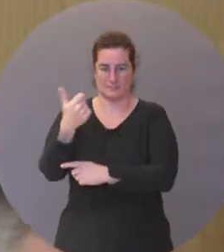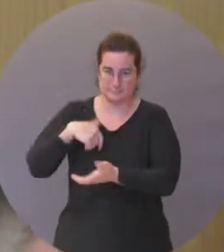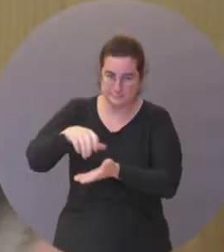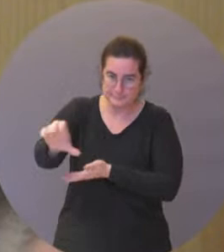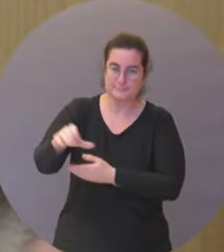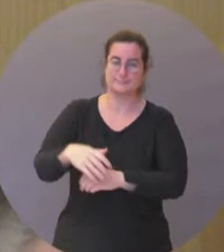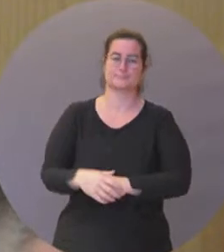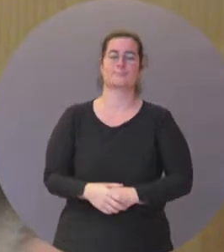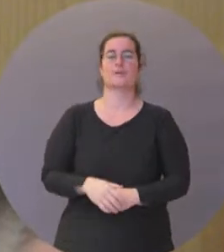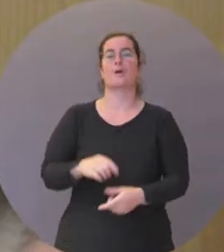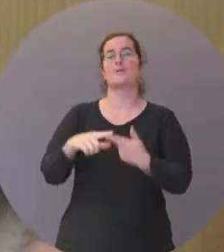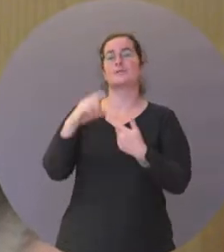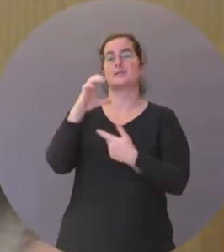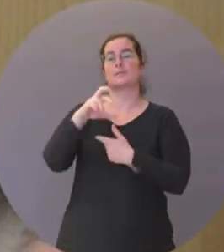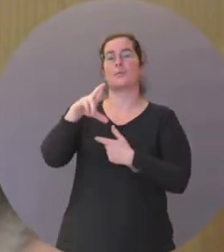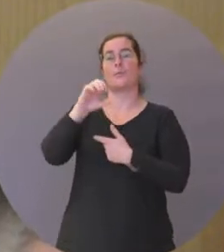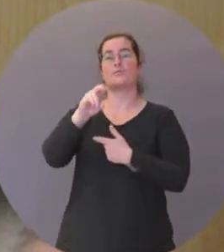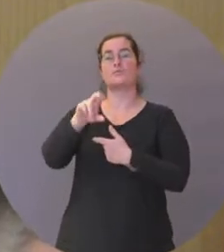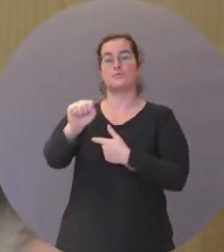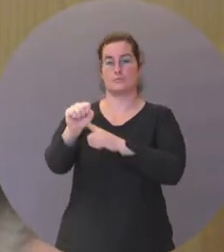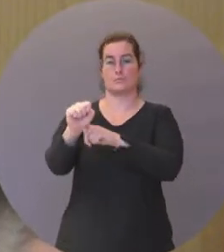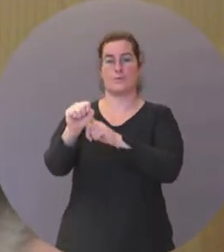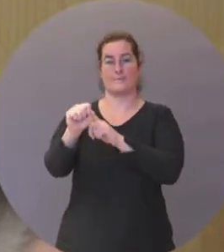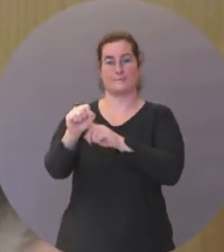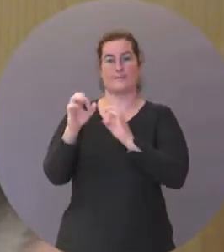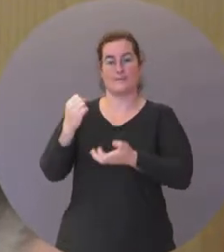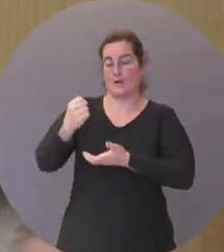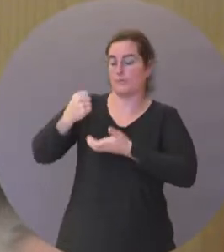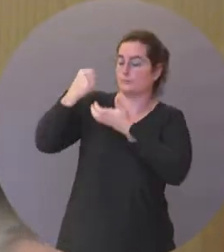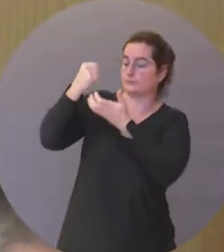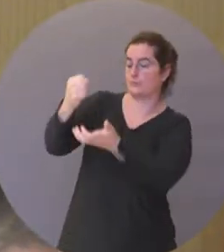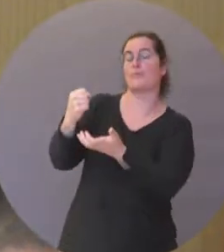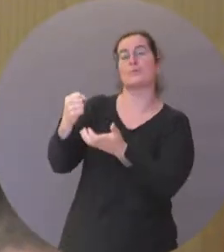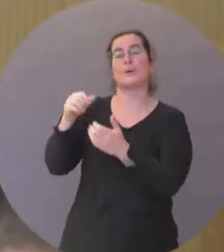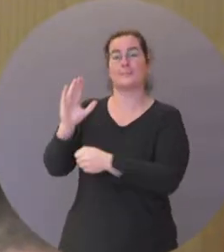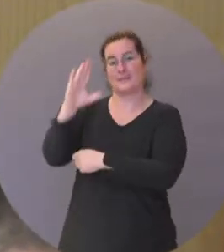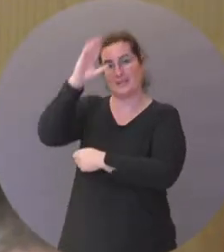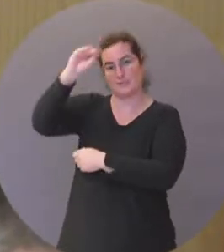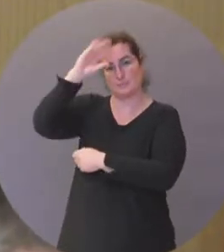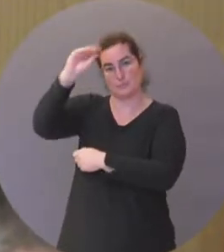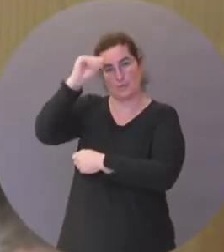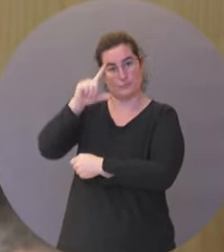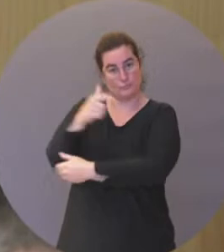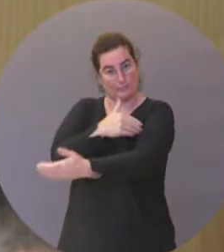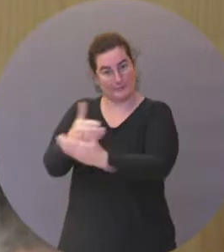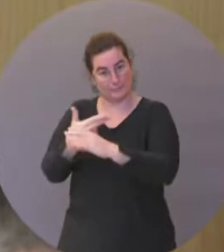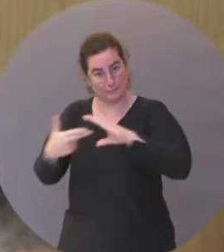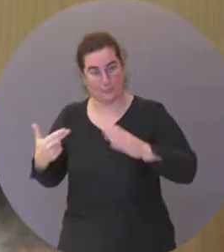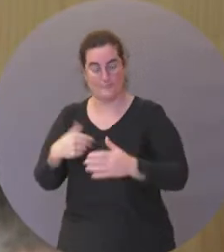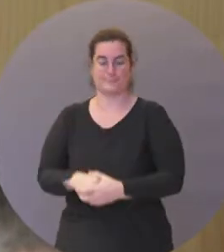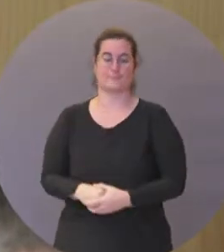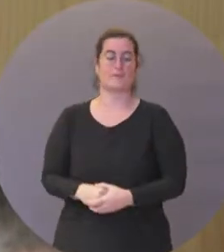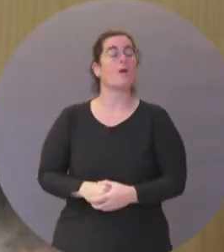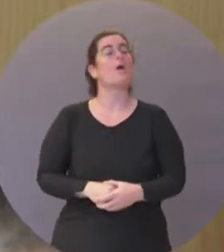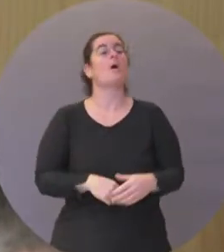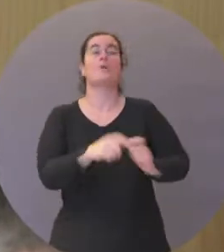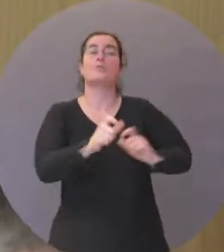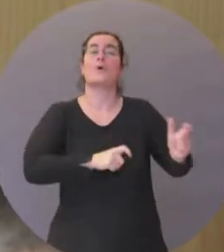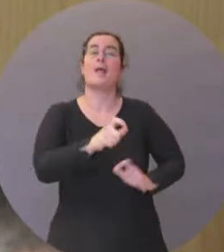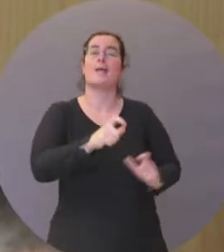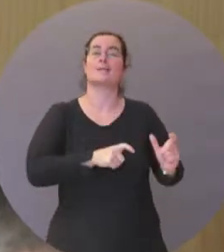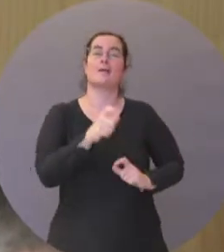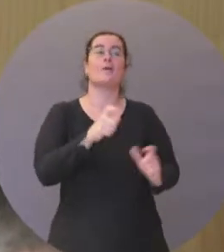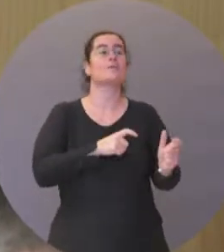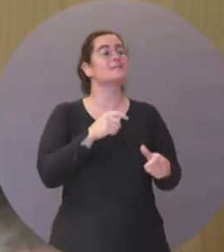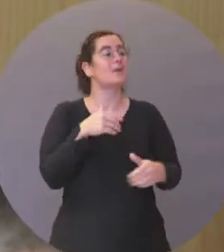social du CROUS pour venir en aide aux étudiants avec une subvention de 2 millions d'euros collecte en interne au sein du département dorée alimentaire à destination